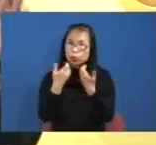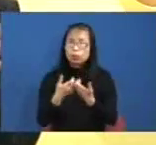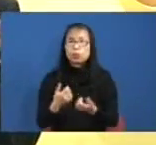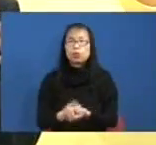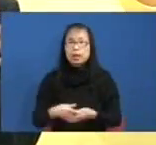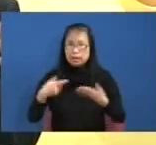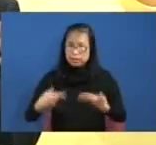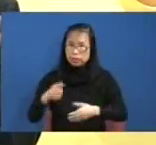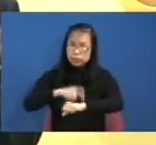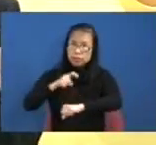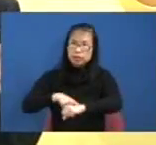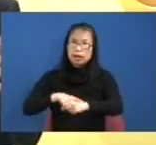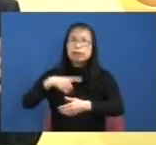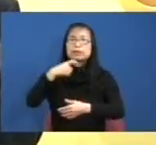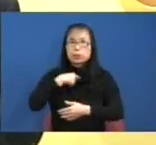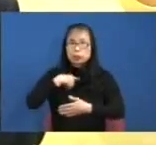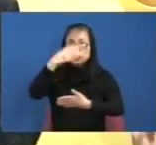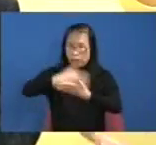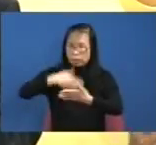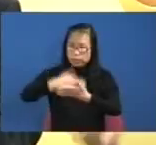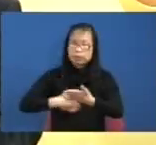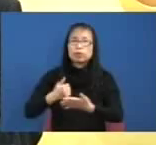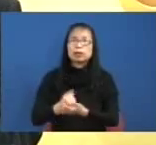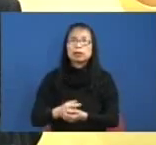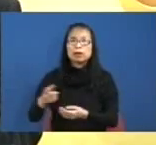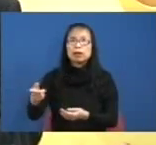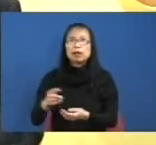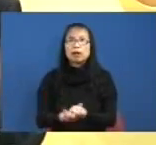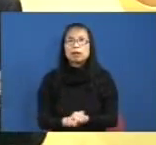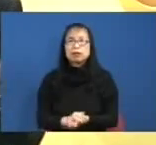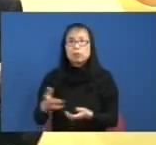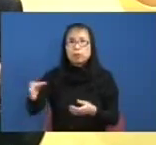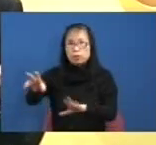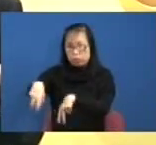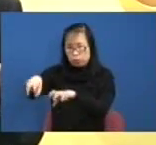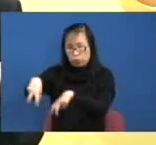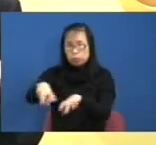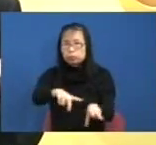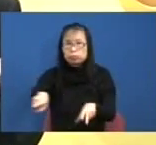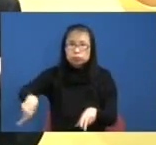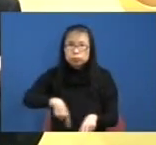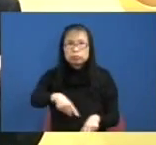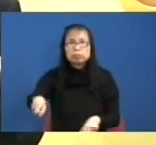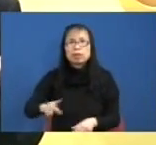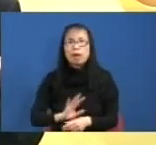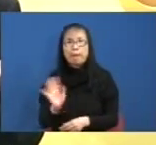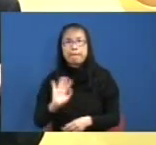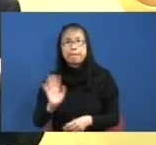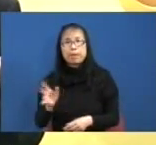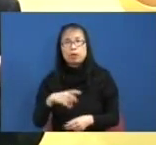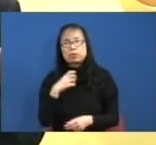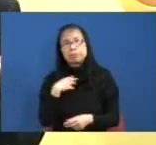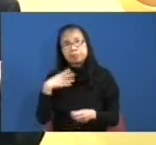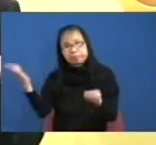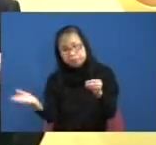段期間咧，肯定係會減少咗噶啦。 個廠房都失收啦，係嘛？係 咯，農地你根本亦都即係唔可以話收割